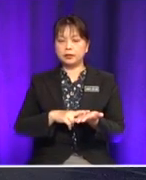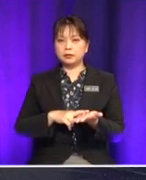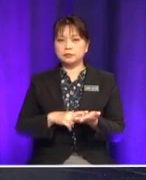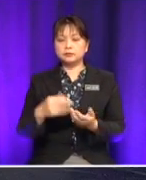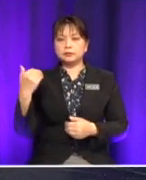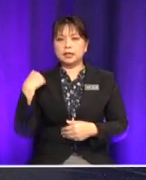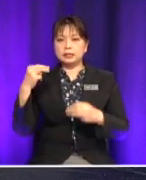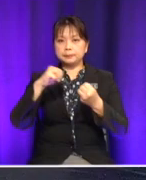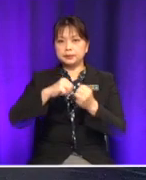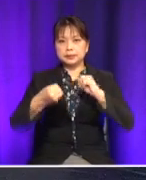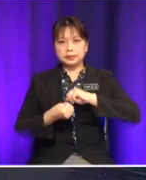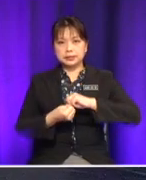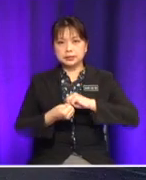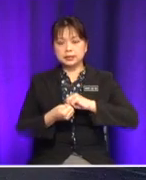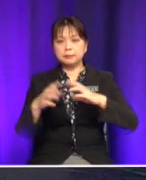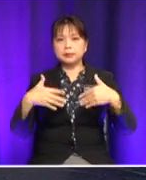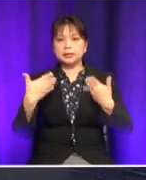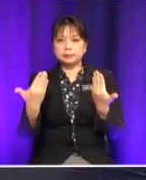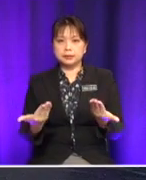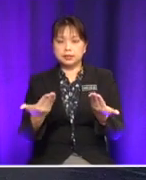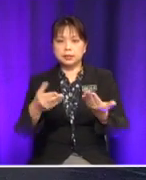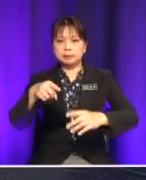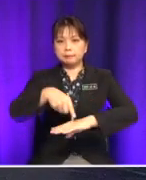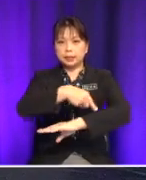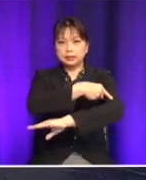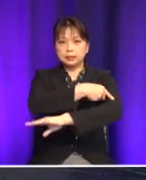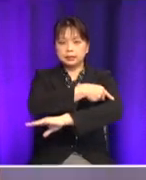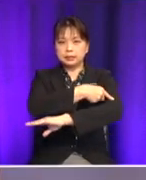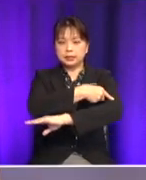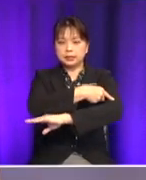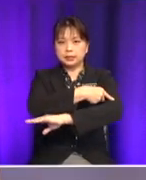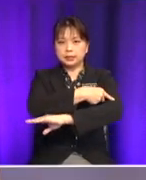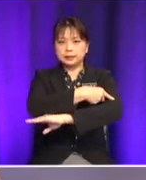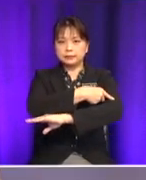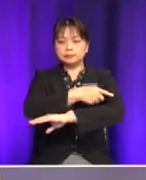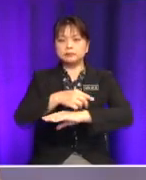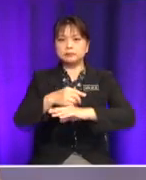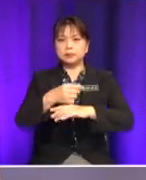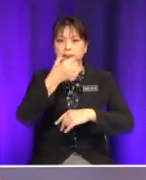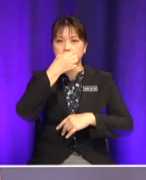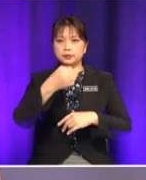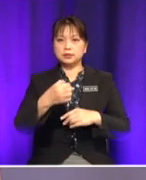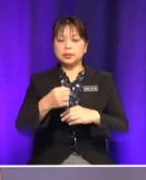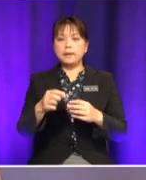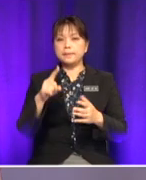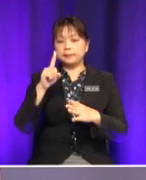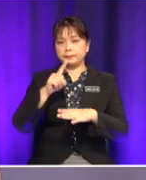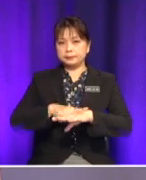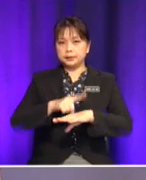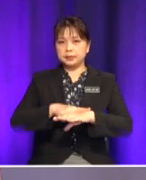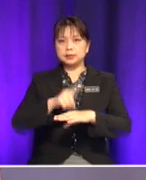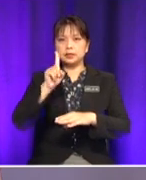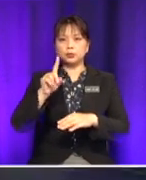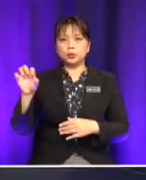bagian mana panjang bandul mempengaruhi massa 1